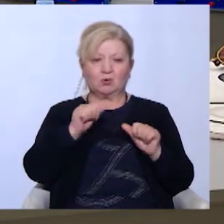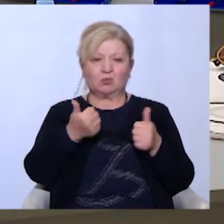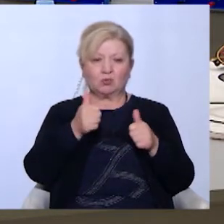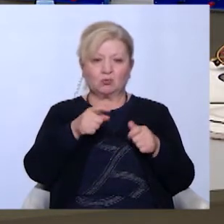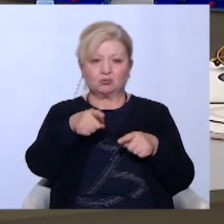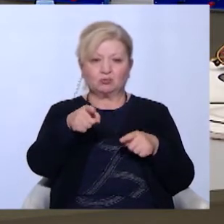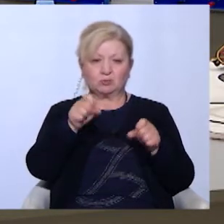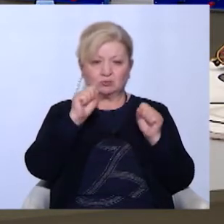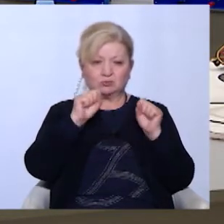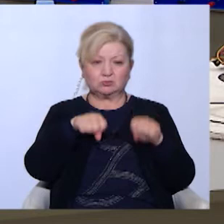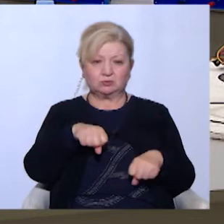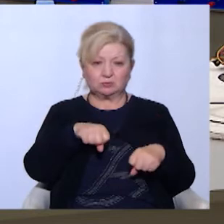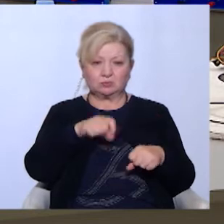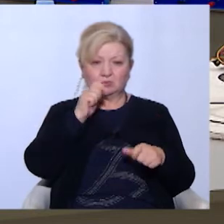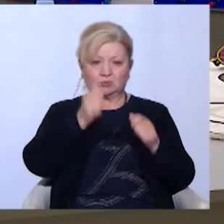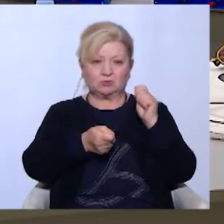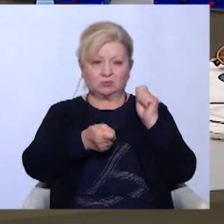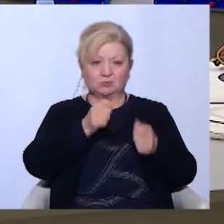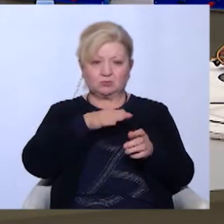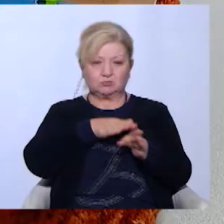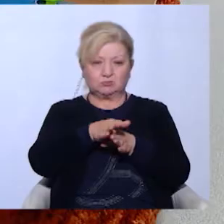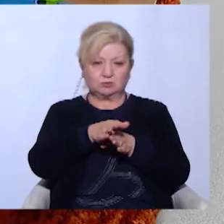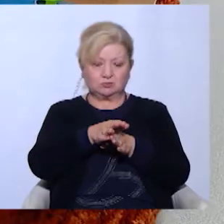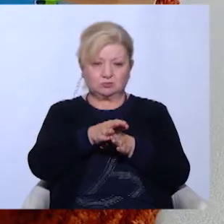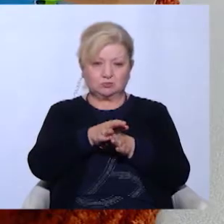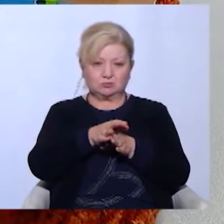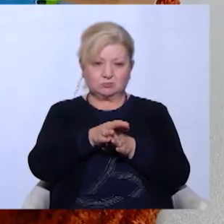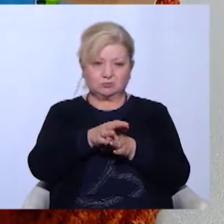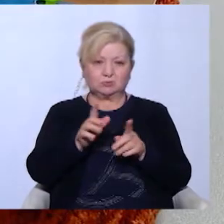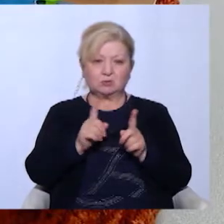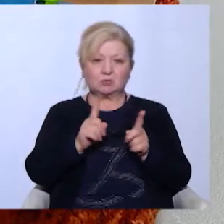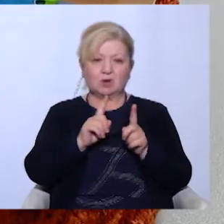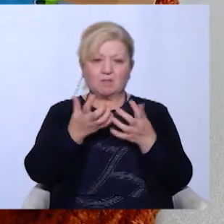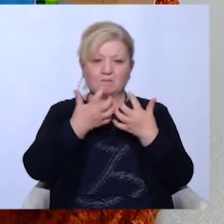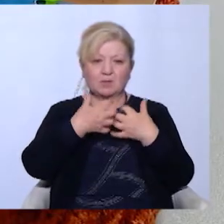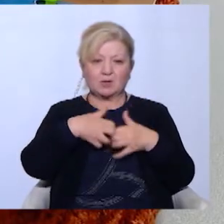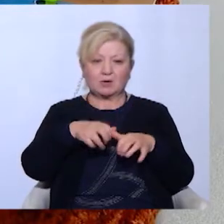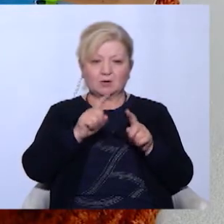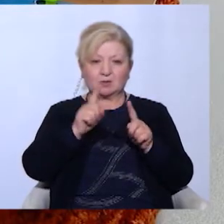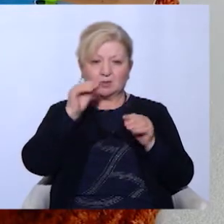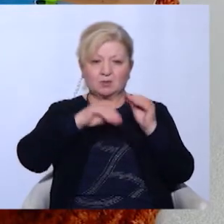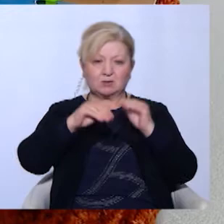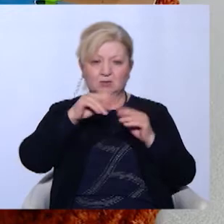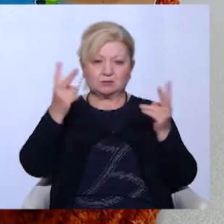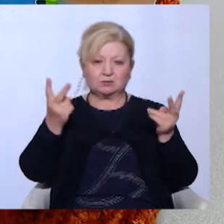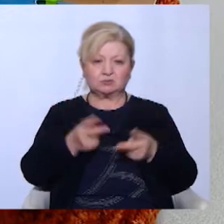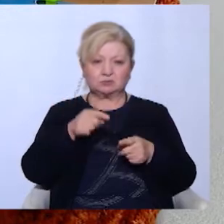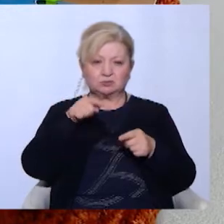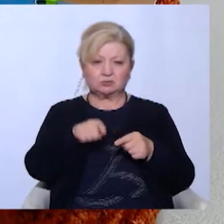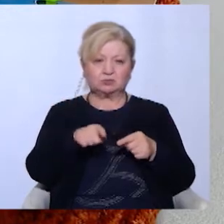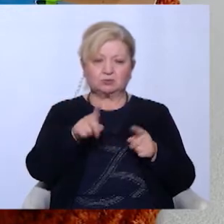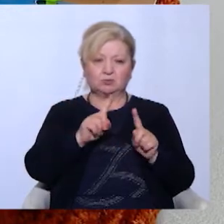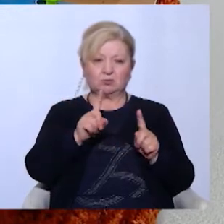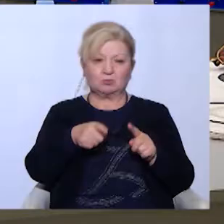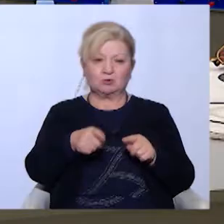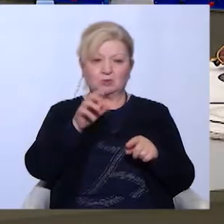რაც არის, როგორ უნდა შეძლოს მან დარტყმის შესრულება, ანუ რა მექანიზმი და რა მოწყობილობა